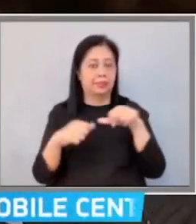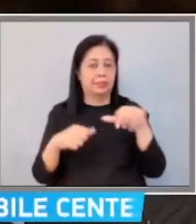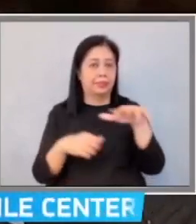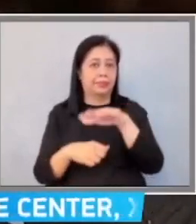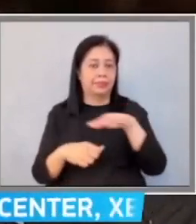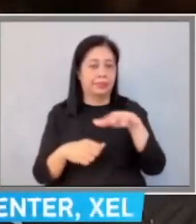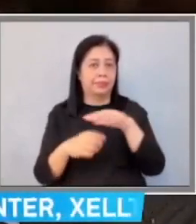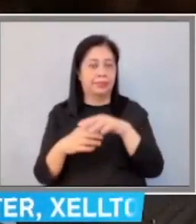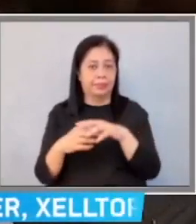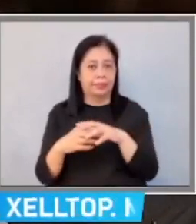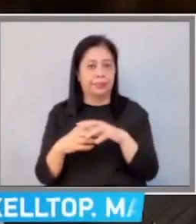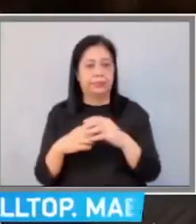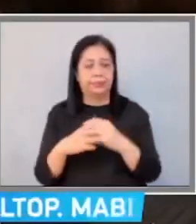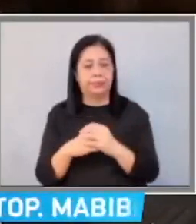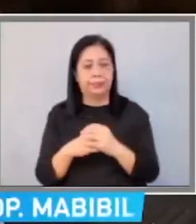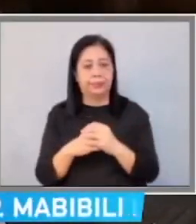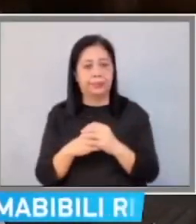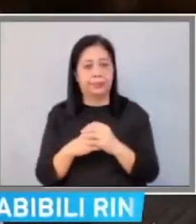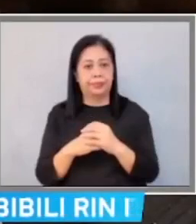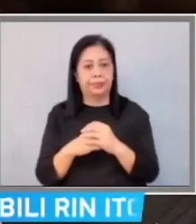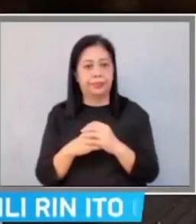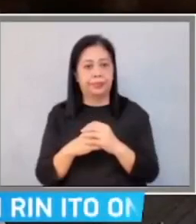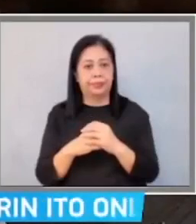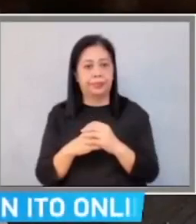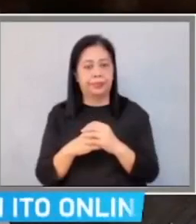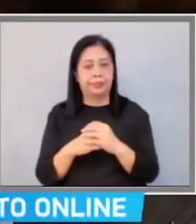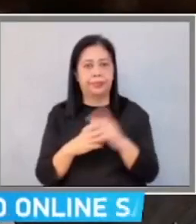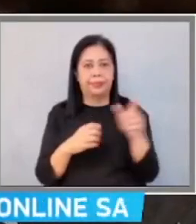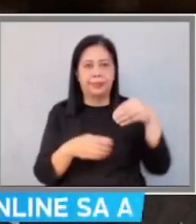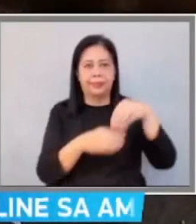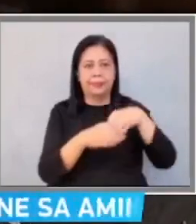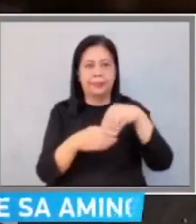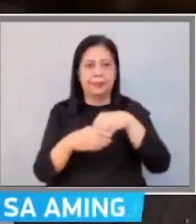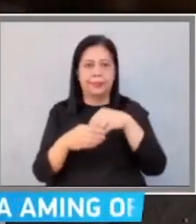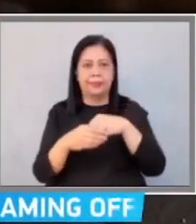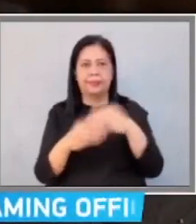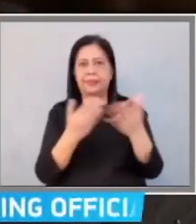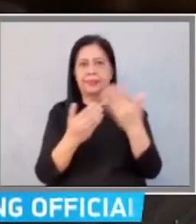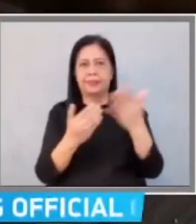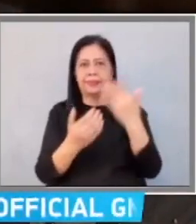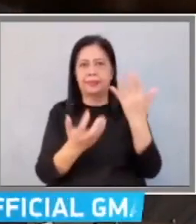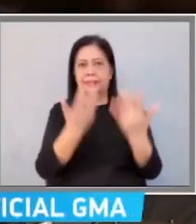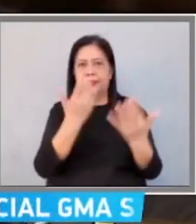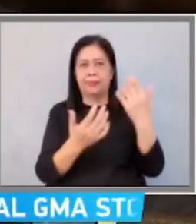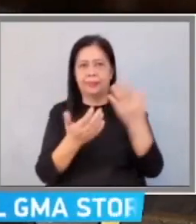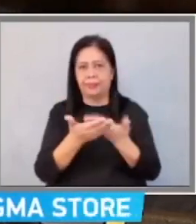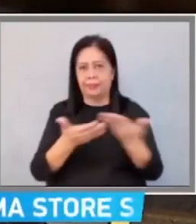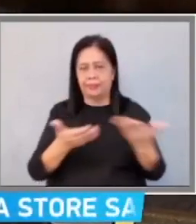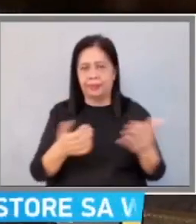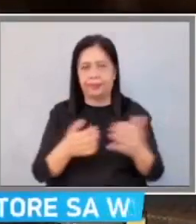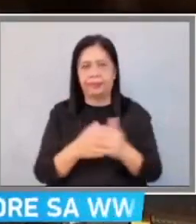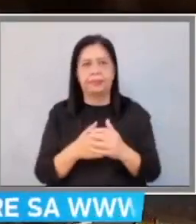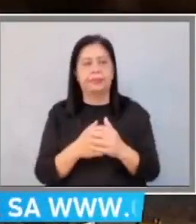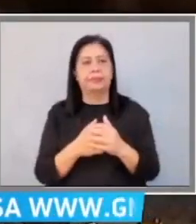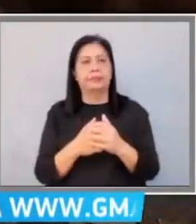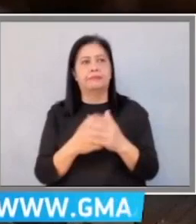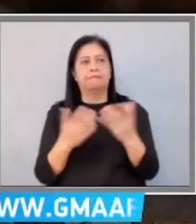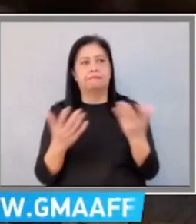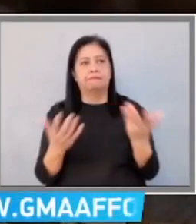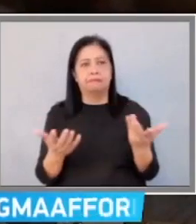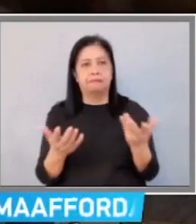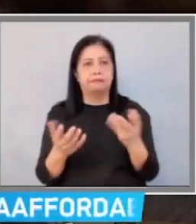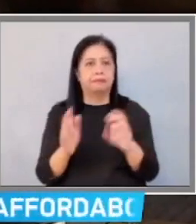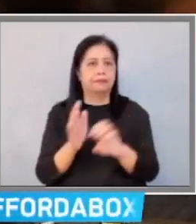yung area ay may mga lamang mga combustible materials kung saan kagaya ng